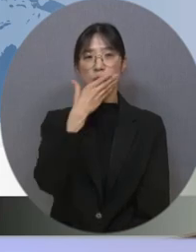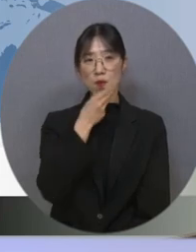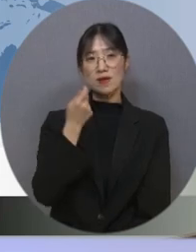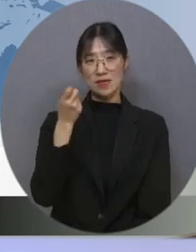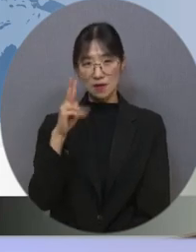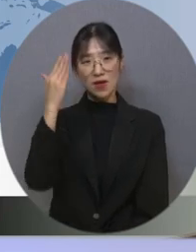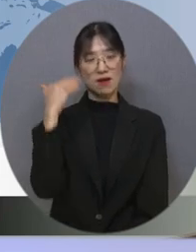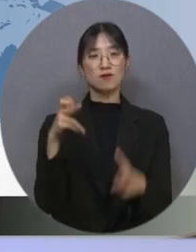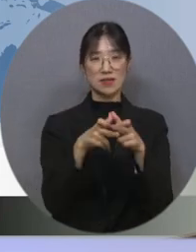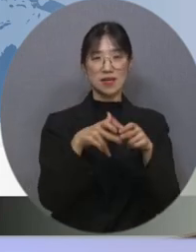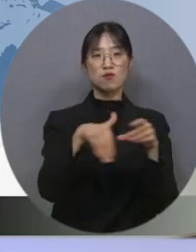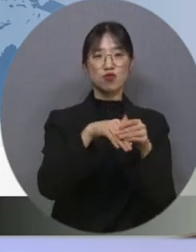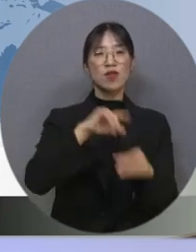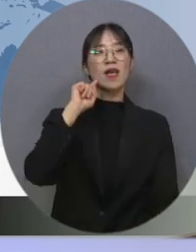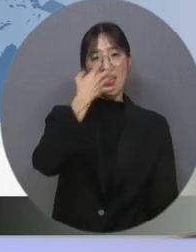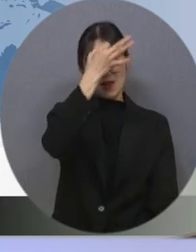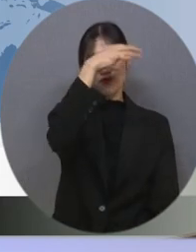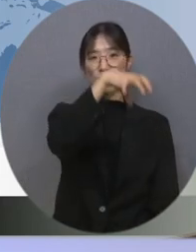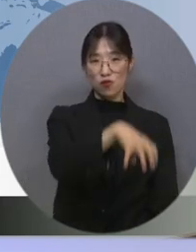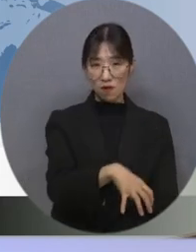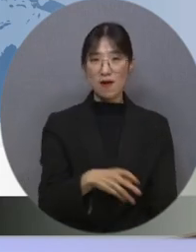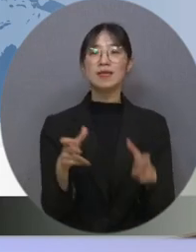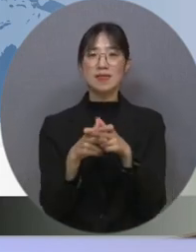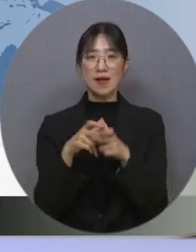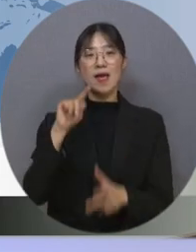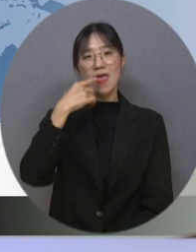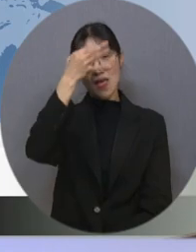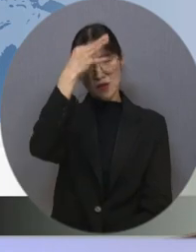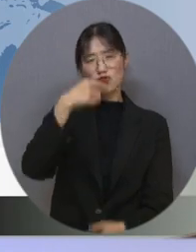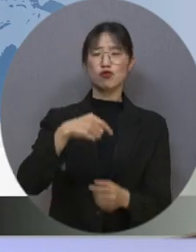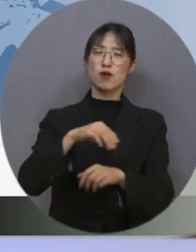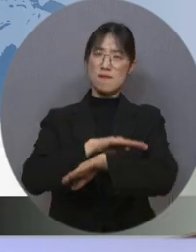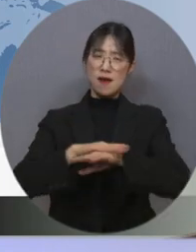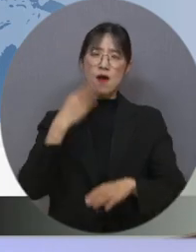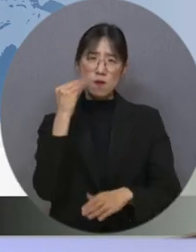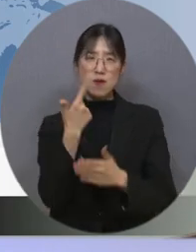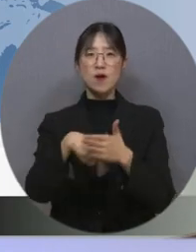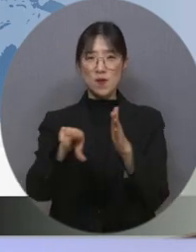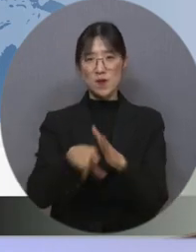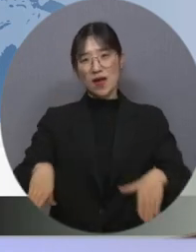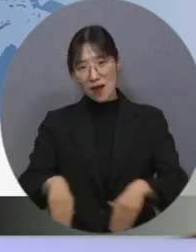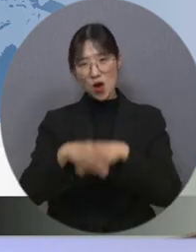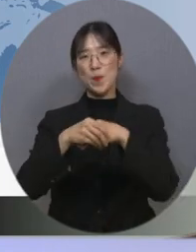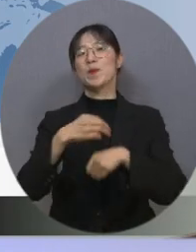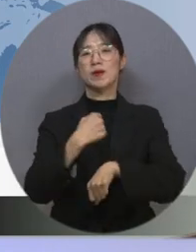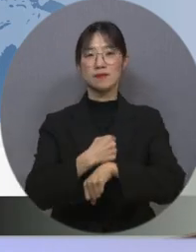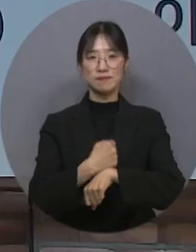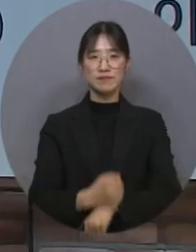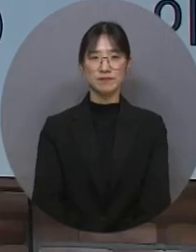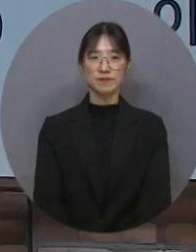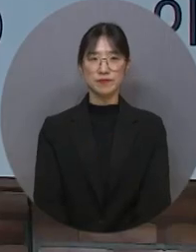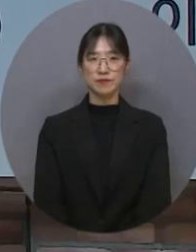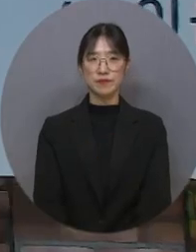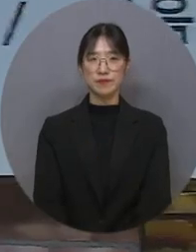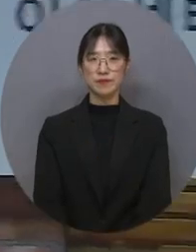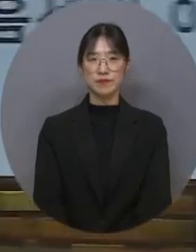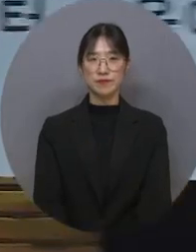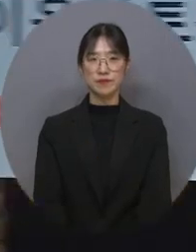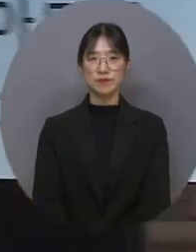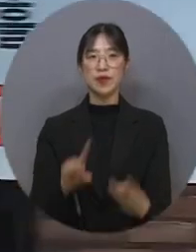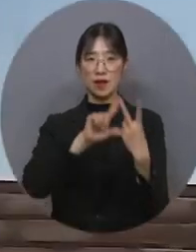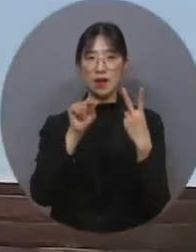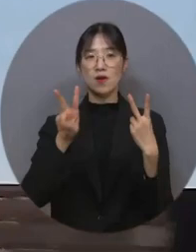복지TV와 한국장애인문화예술원이 장애예술 활성화를 위한 협력체계를 구축합니다. 지난